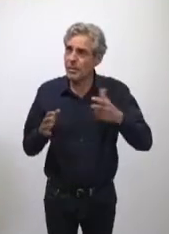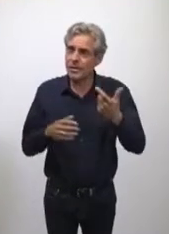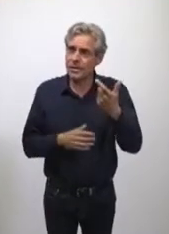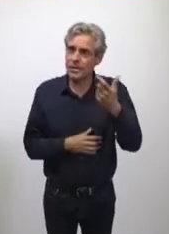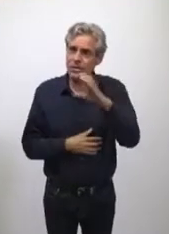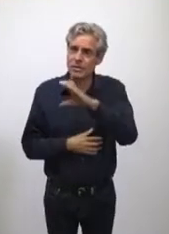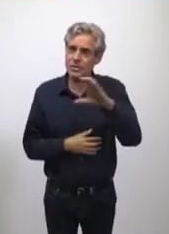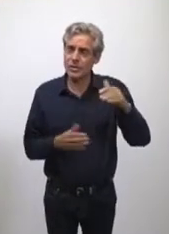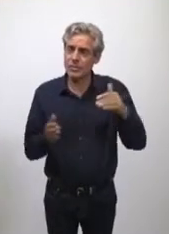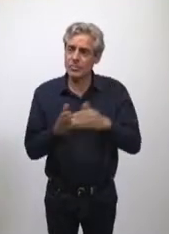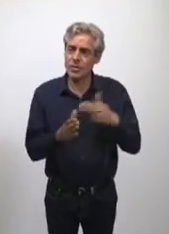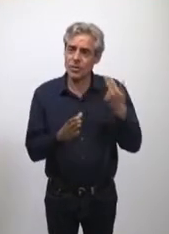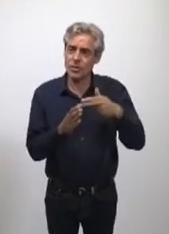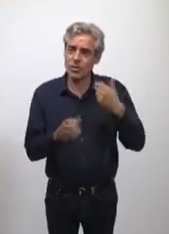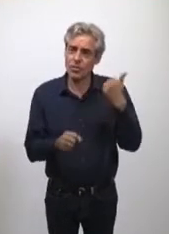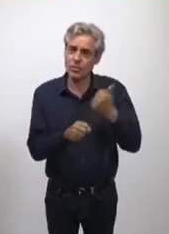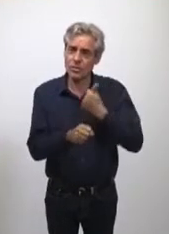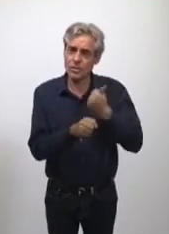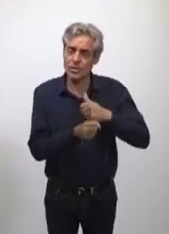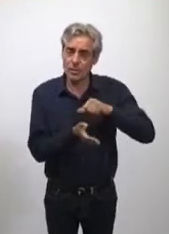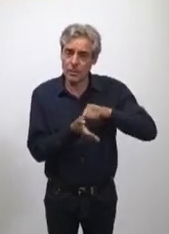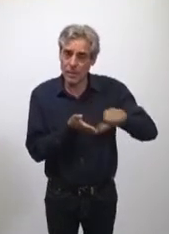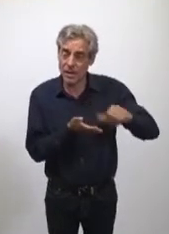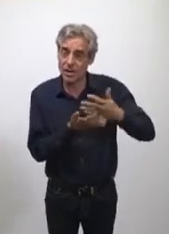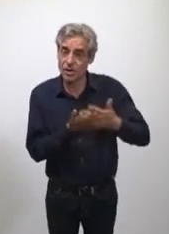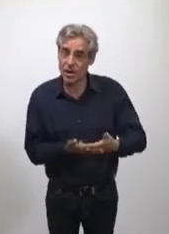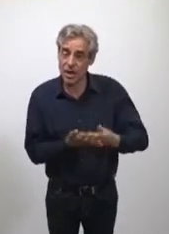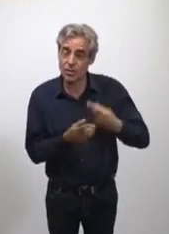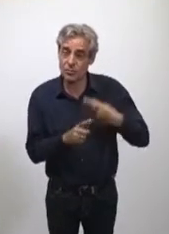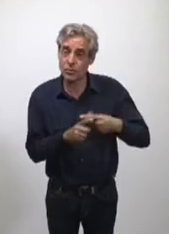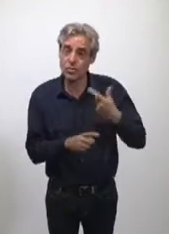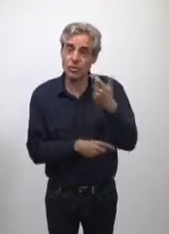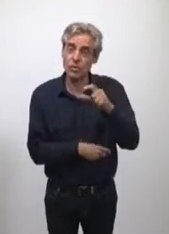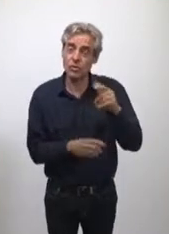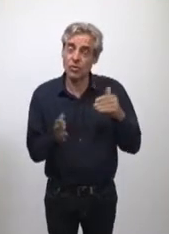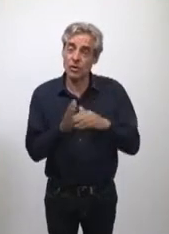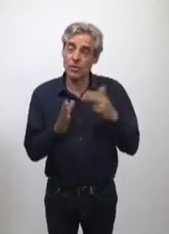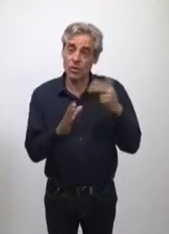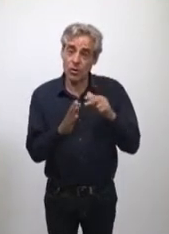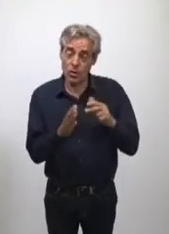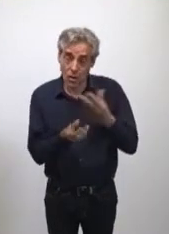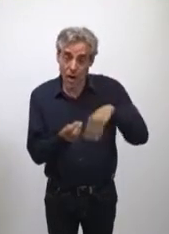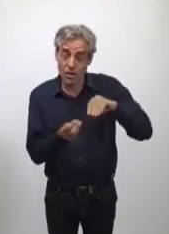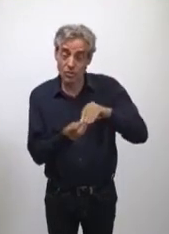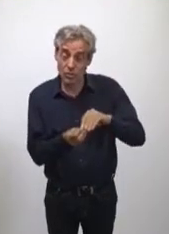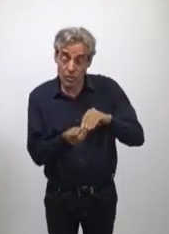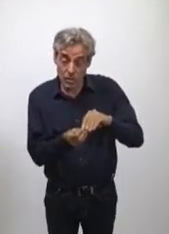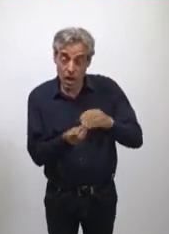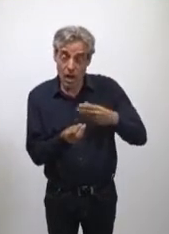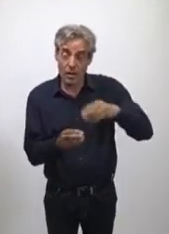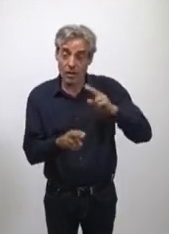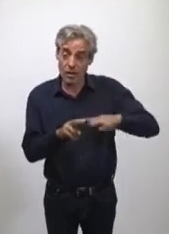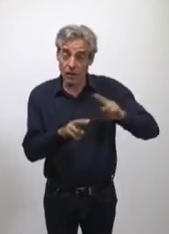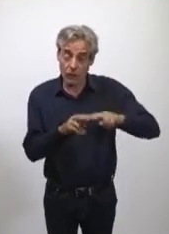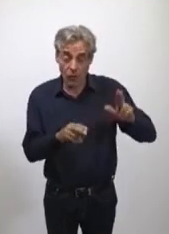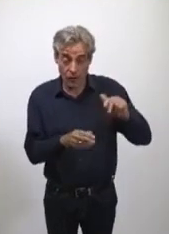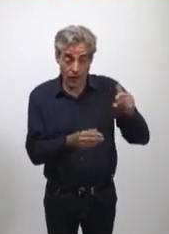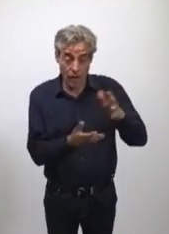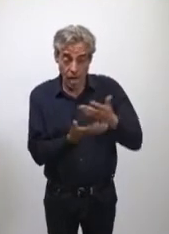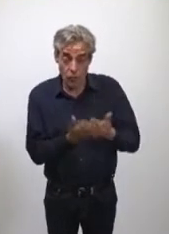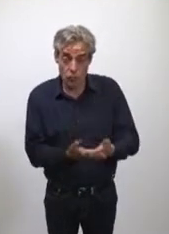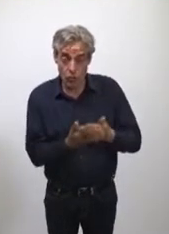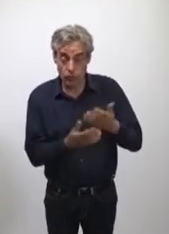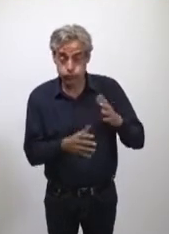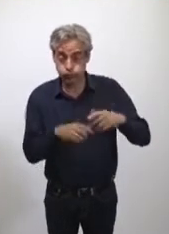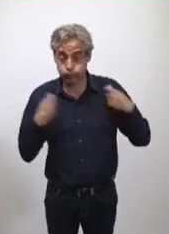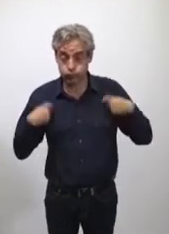000 euros de charges annuelles plus 200 000 euros qui s'ajouteront avec des travaux à venir qui vont être très